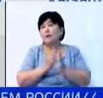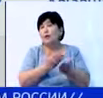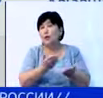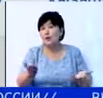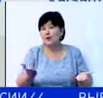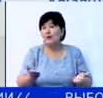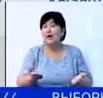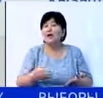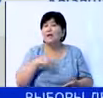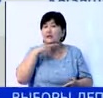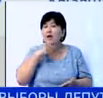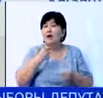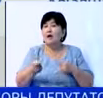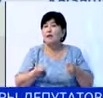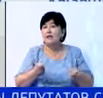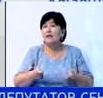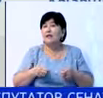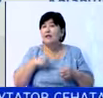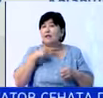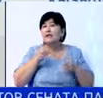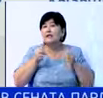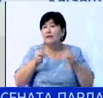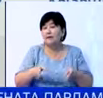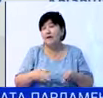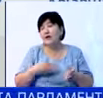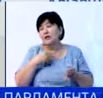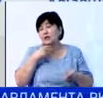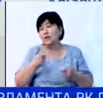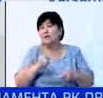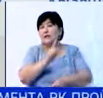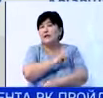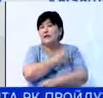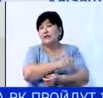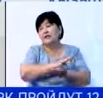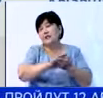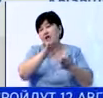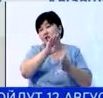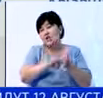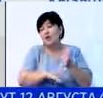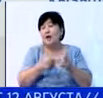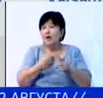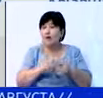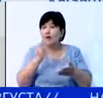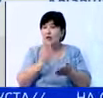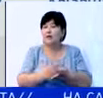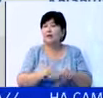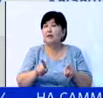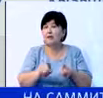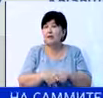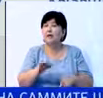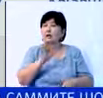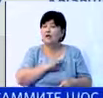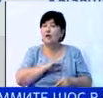всех соблюдать меры предосторожности, соблюдать санитарно-гигиенический режим, который является залогом